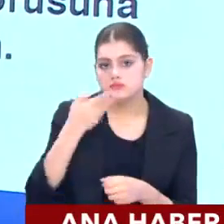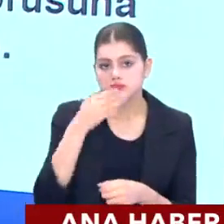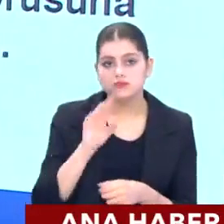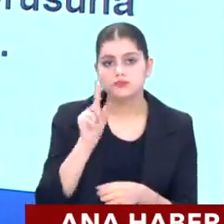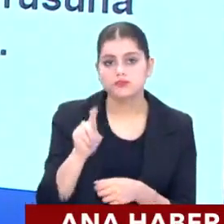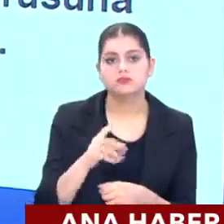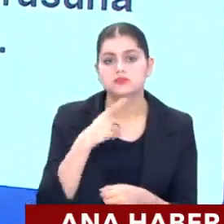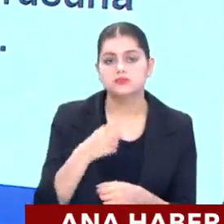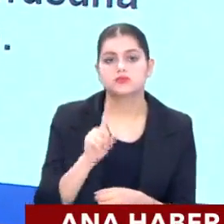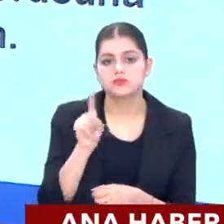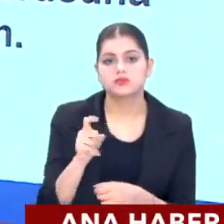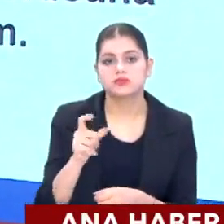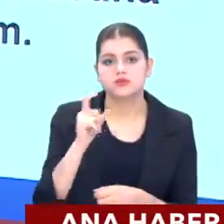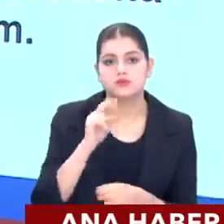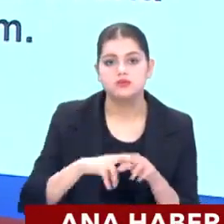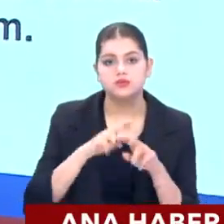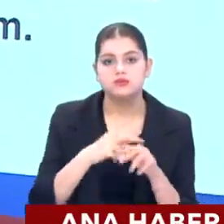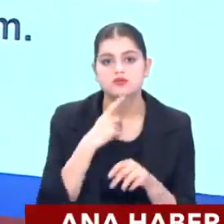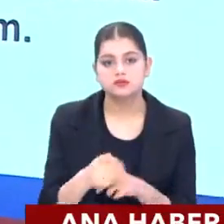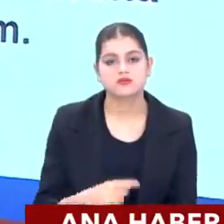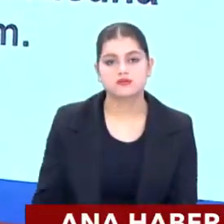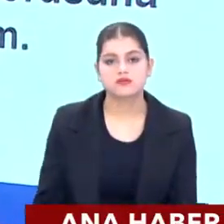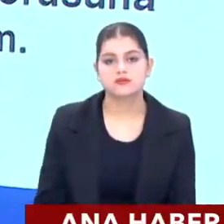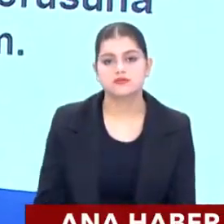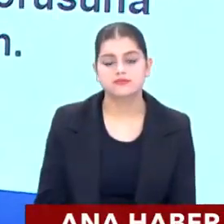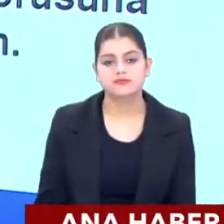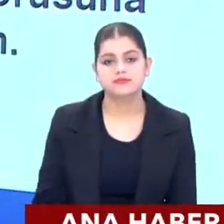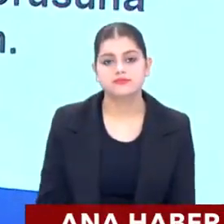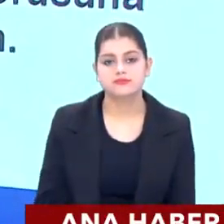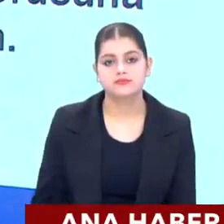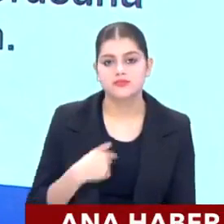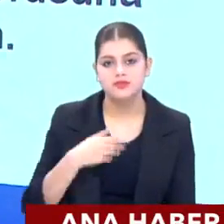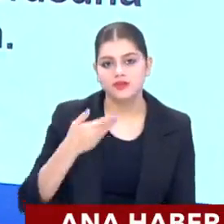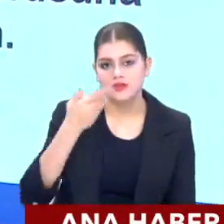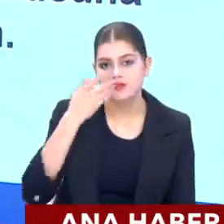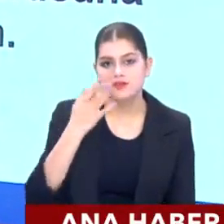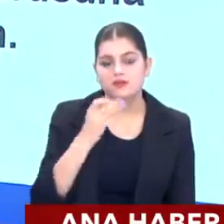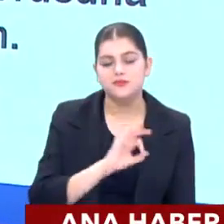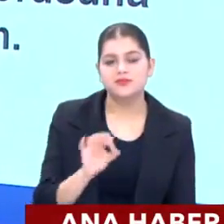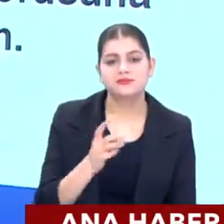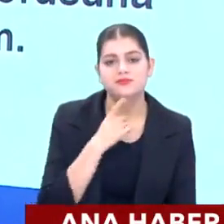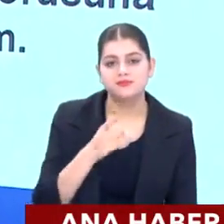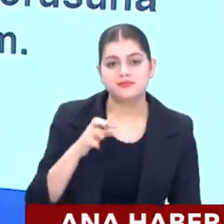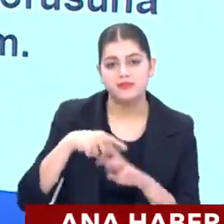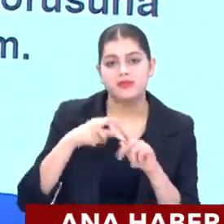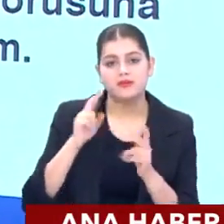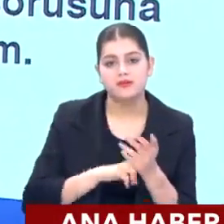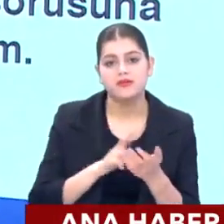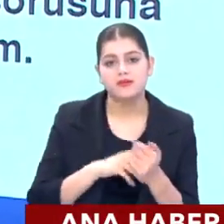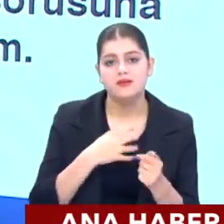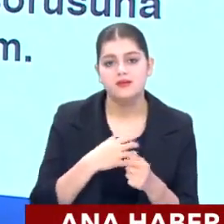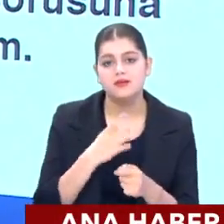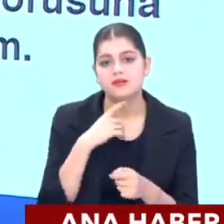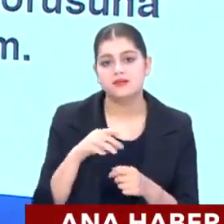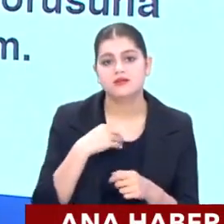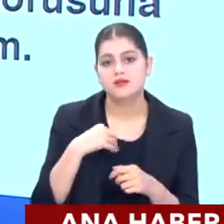olacakmışsınız diye sormuş aynen şöyle diyor Kılıçdaroğlu benzer açıklamada devam ediyor diyor ki ben diyor zaten hiç aday olmadım ki diyor Parti üyeyimler beni